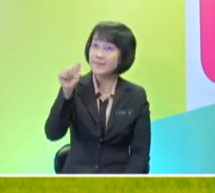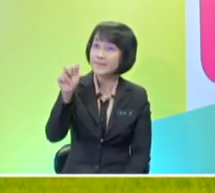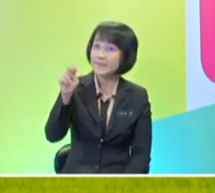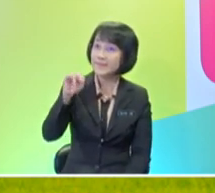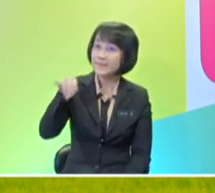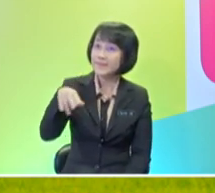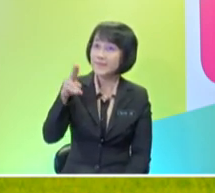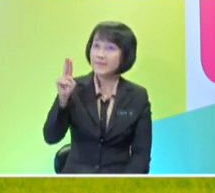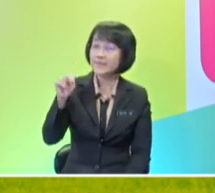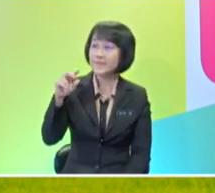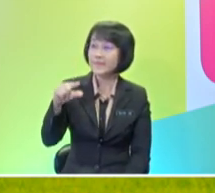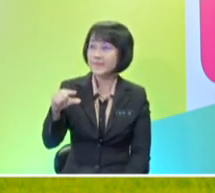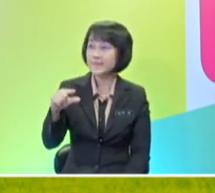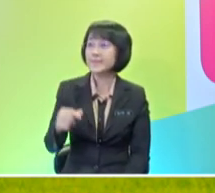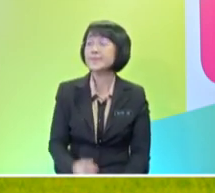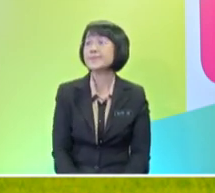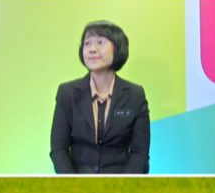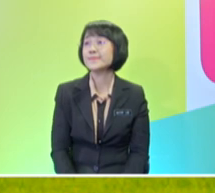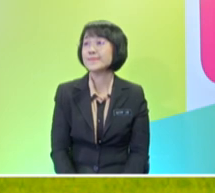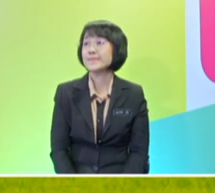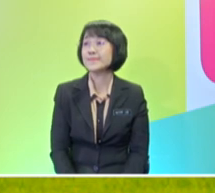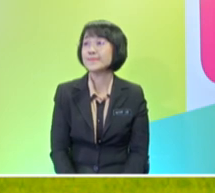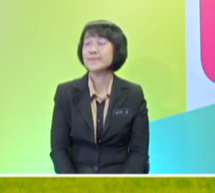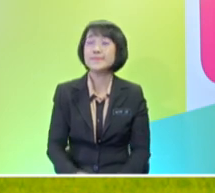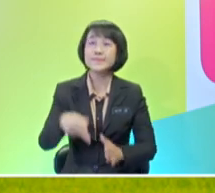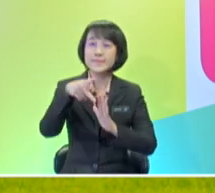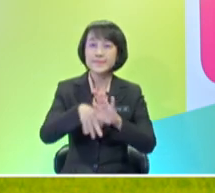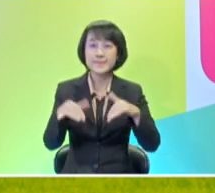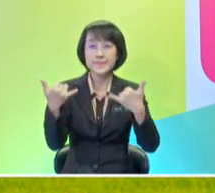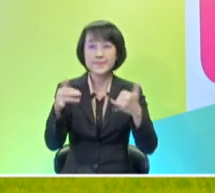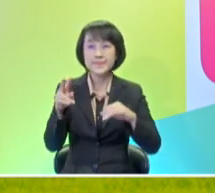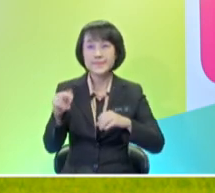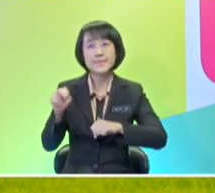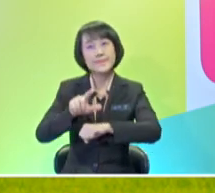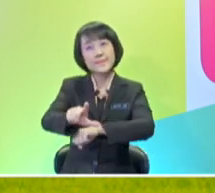bergerak ke kesegari yang seterusnya yaitu permainan lama